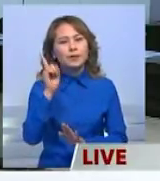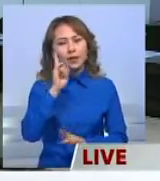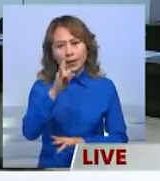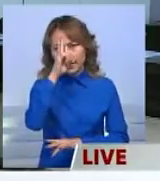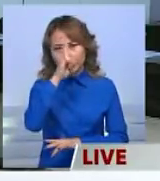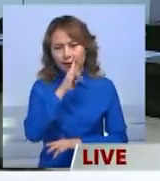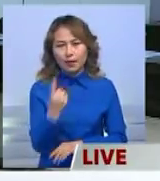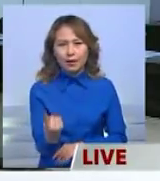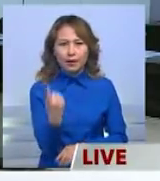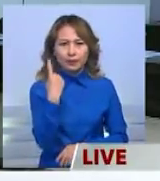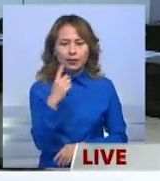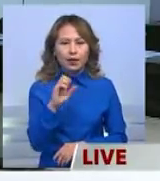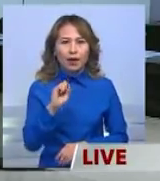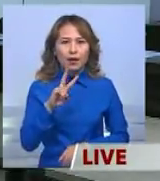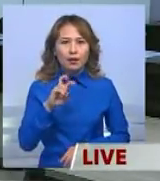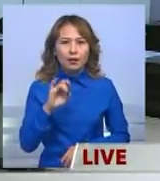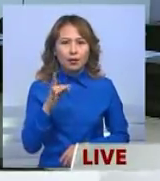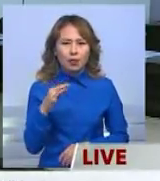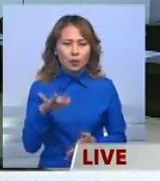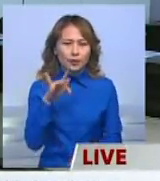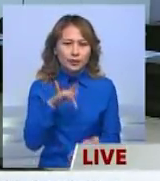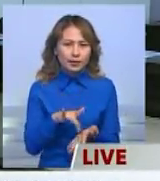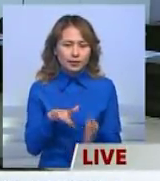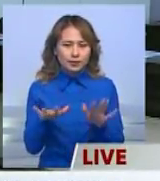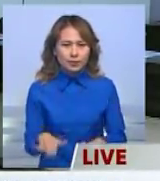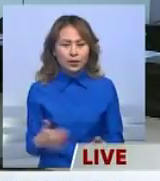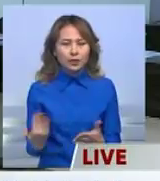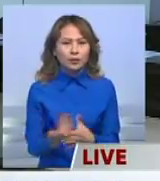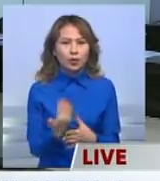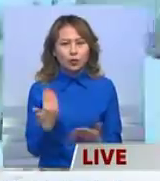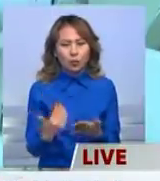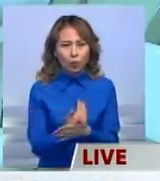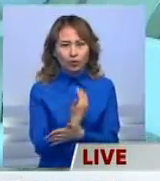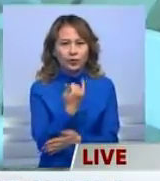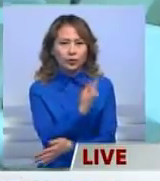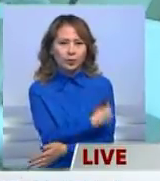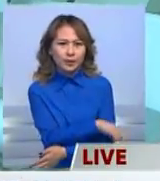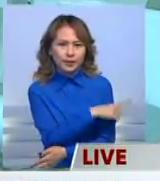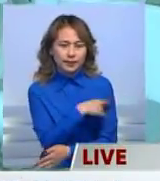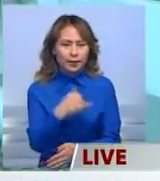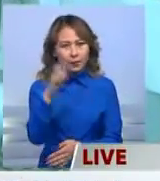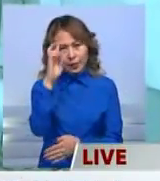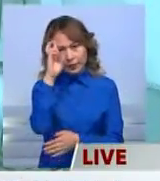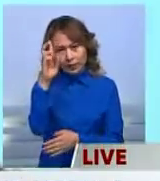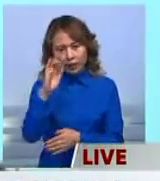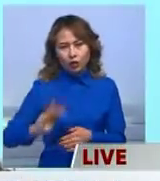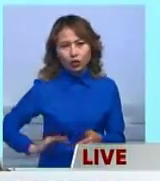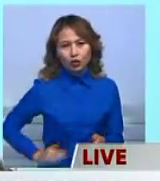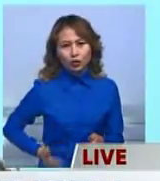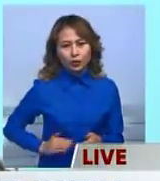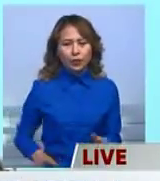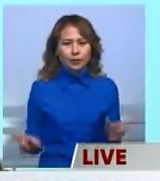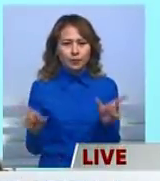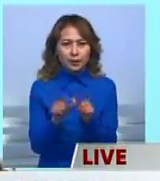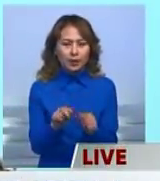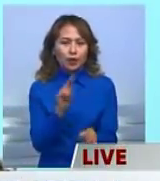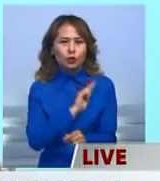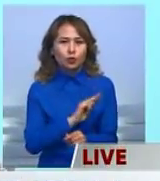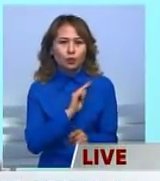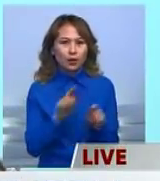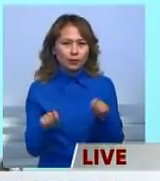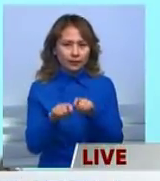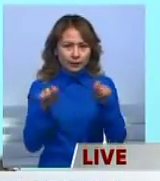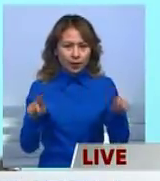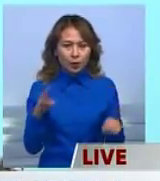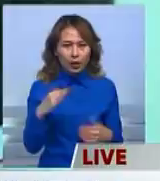Қазақстандағы жалғыз аллергологиялық орталық. Медицина мекемесі мемлекеттік жекеменшік әріптестік аясында салынған,